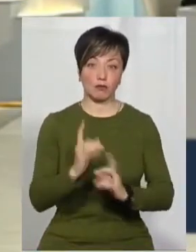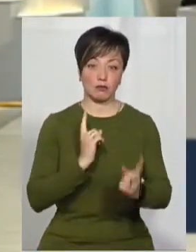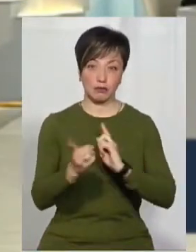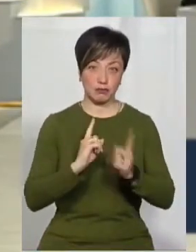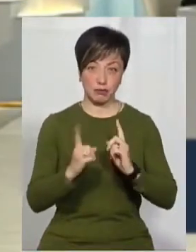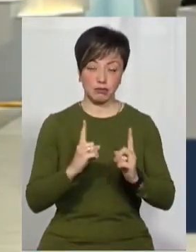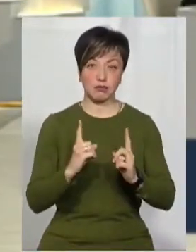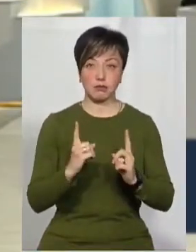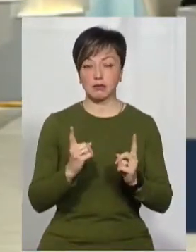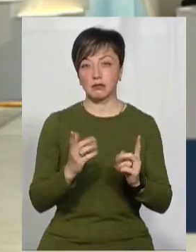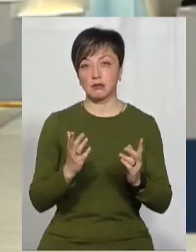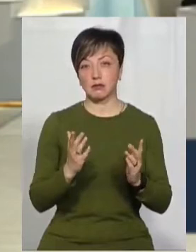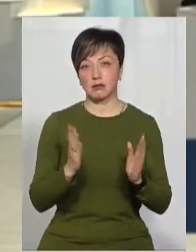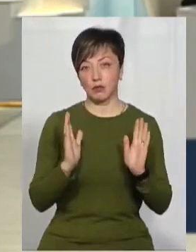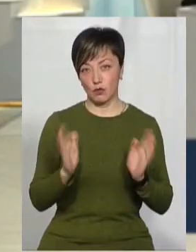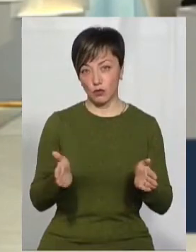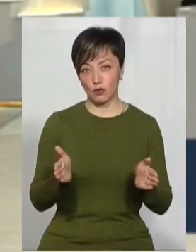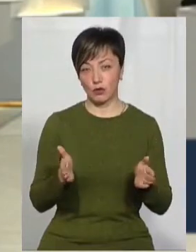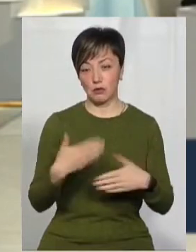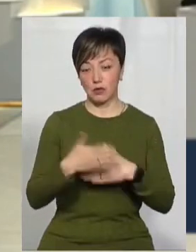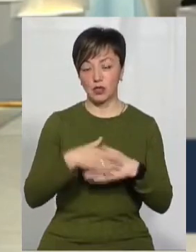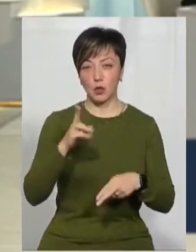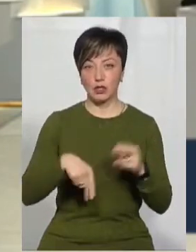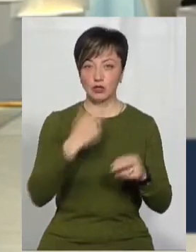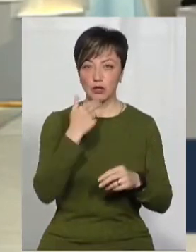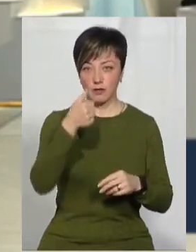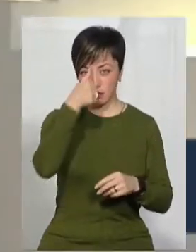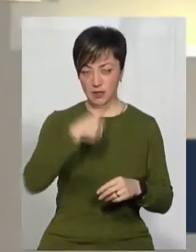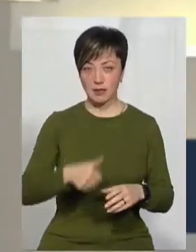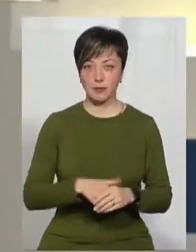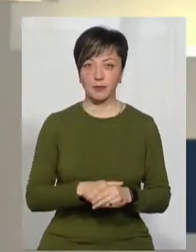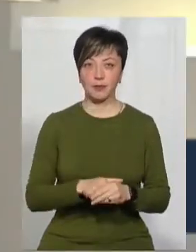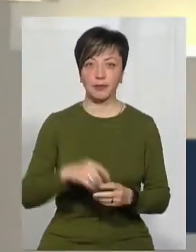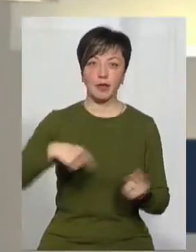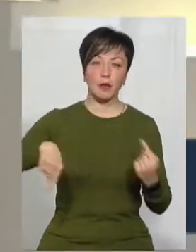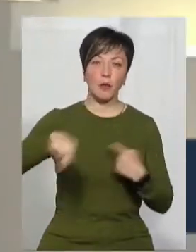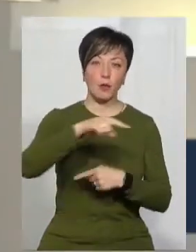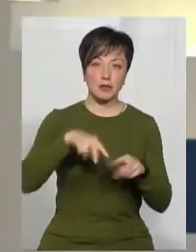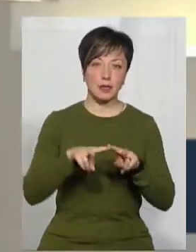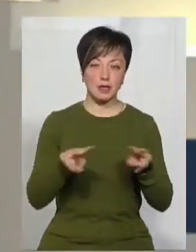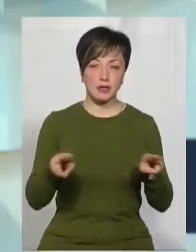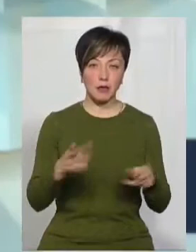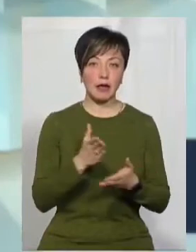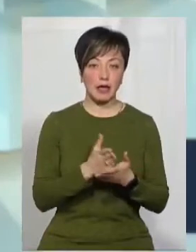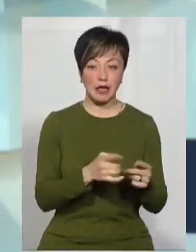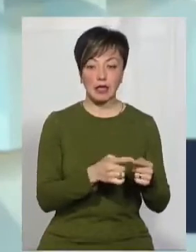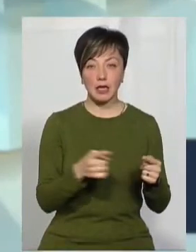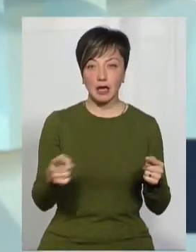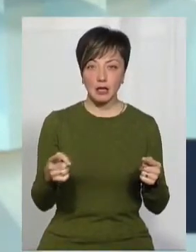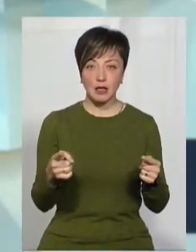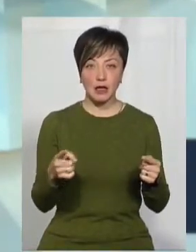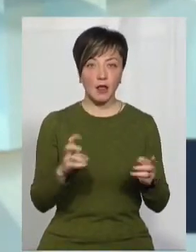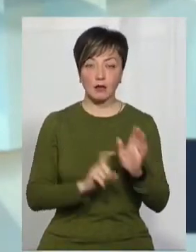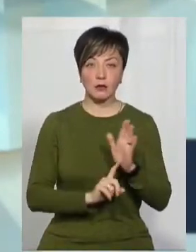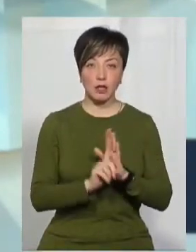ну, можливо, там з невеликими ускладненнями він вже буде якби, ближче до кінця червня місяця. По об'їзні, в принципі, так само. Але є ділянки по об'їзні, на яких ще